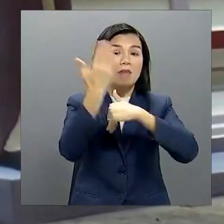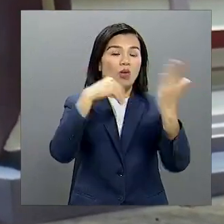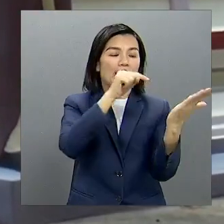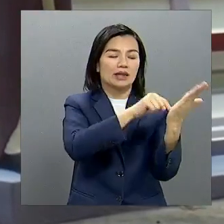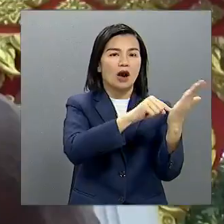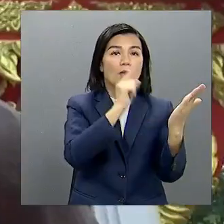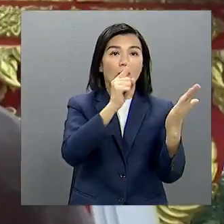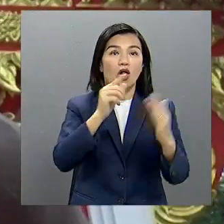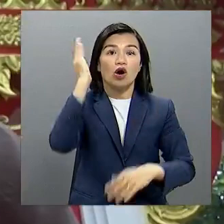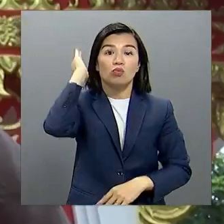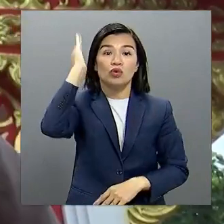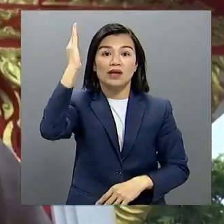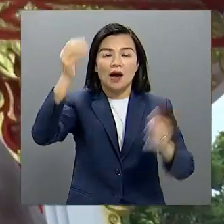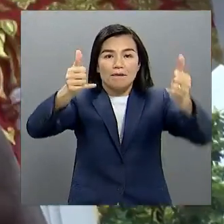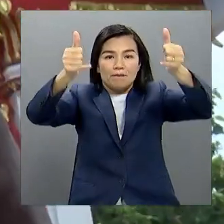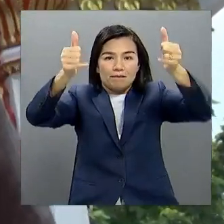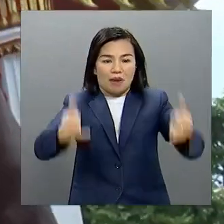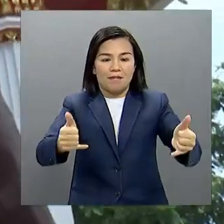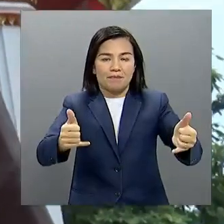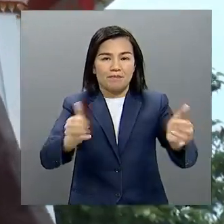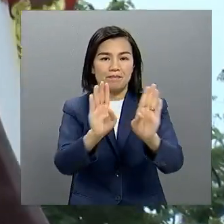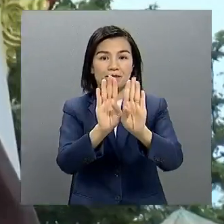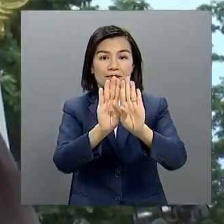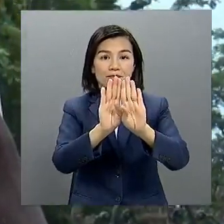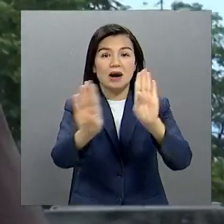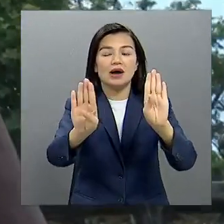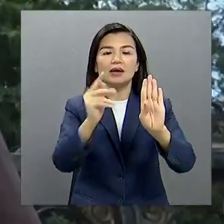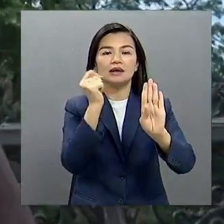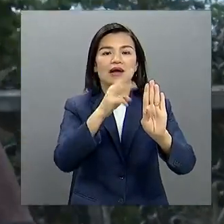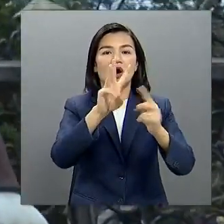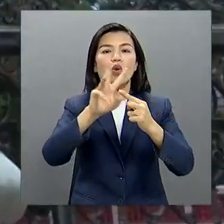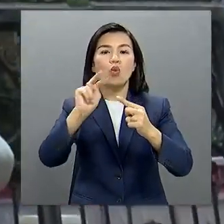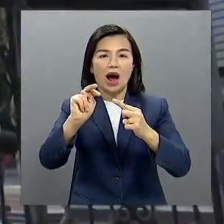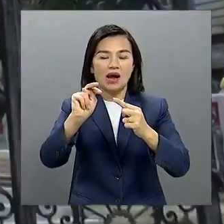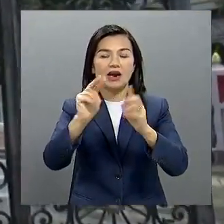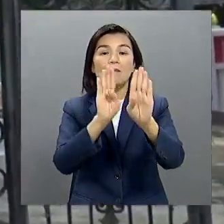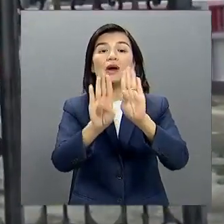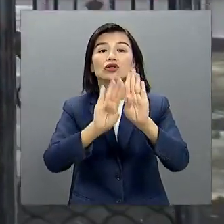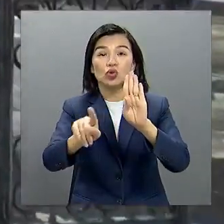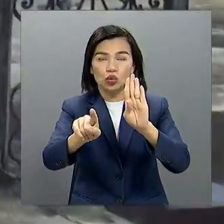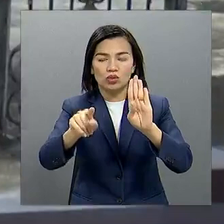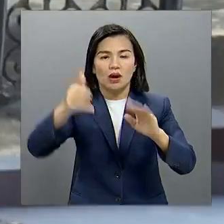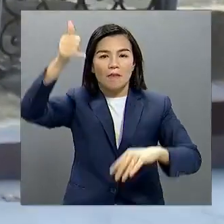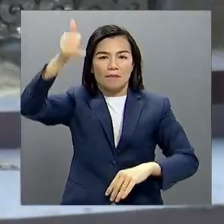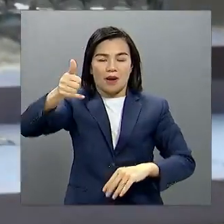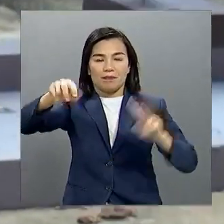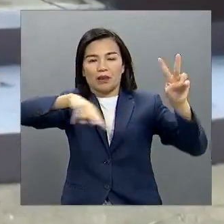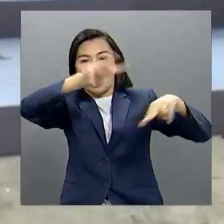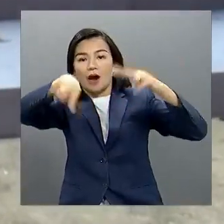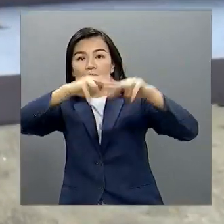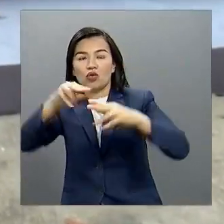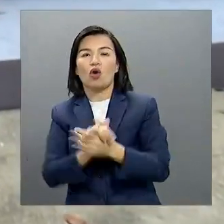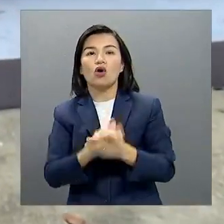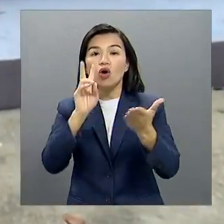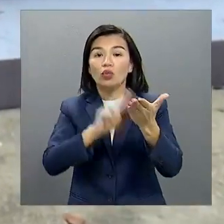านมาจากคำว่าทวารนะครับที่แปลว่าประตูและบานซึ่งแปลว่ารักษาปกครองทวารบานจึงมีความหมายว่